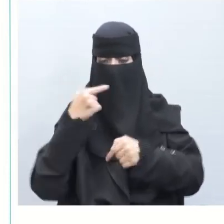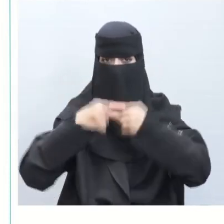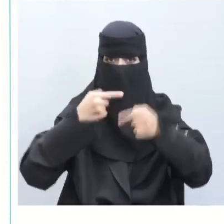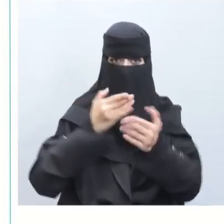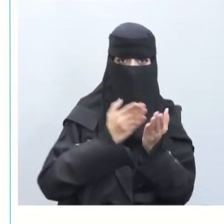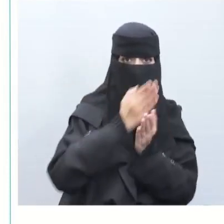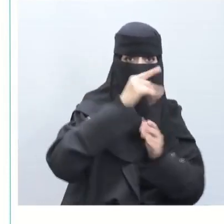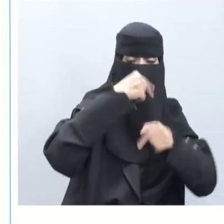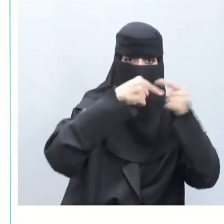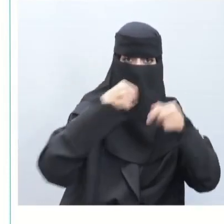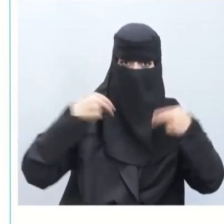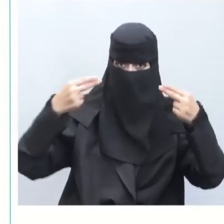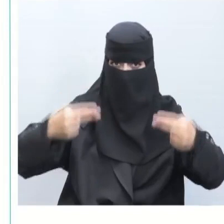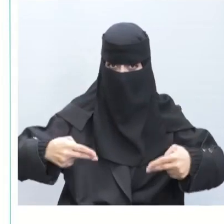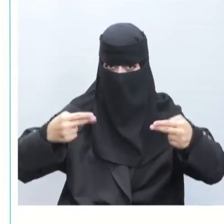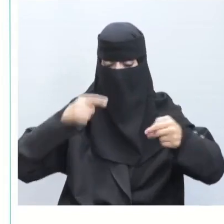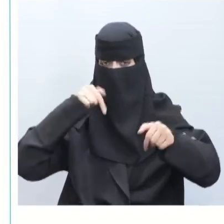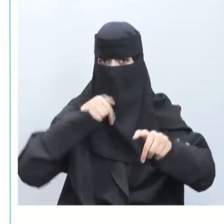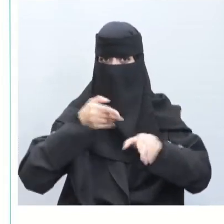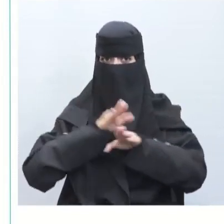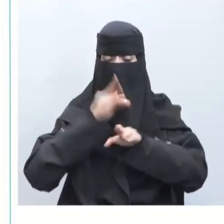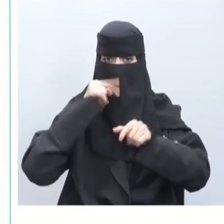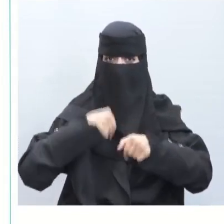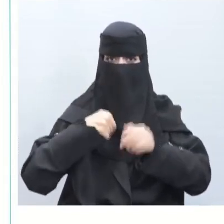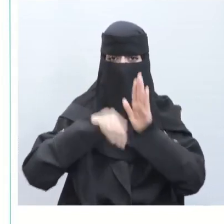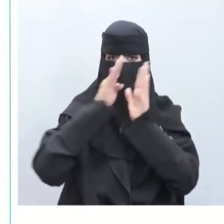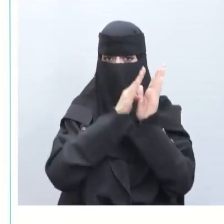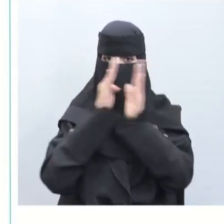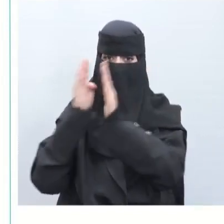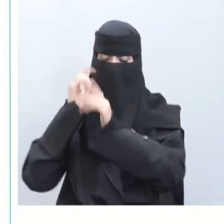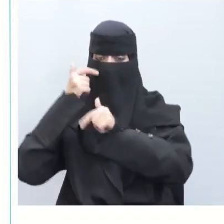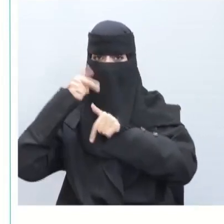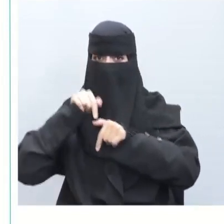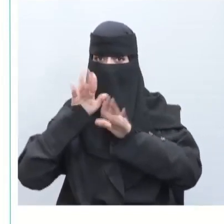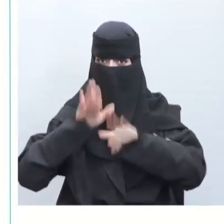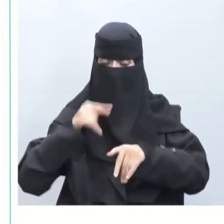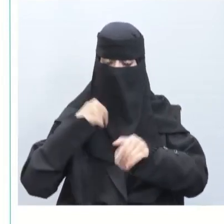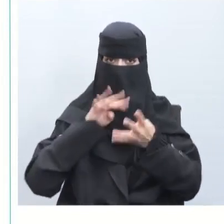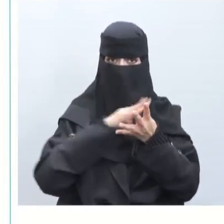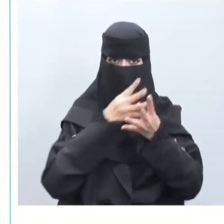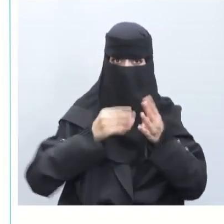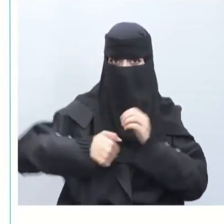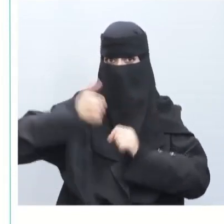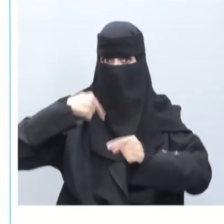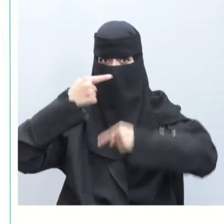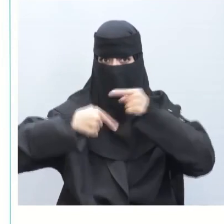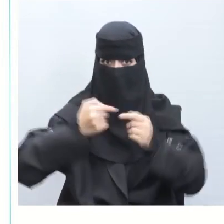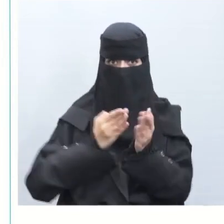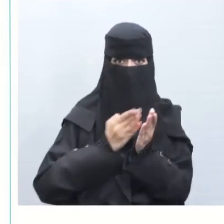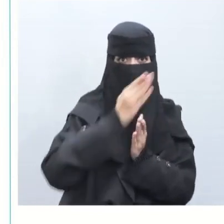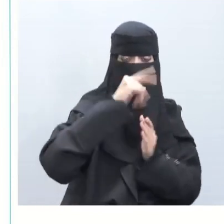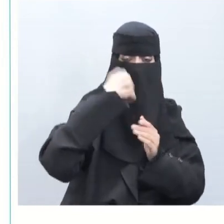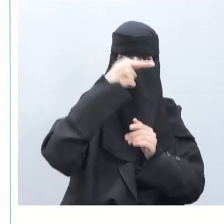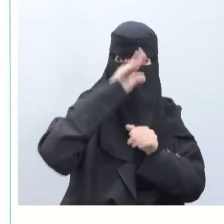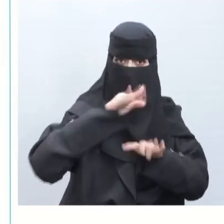في الفعاليه التي ننظمها وايضا جدوى تحقيق استدامتها لذلك